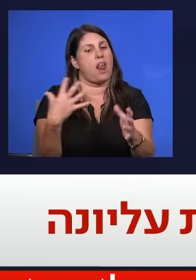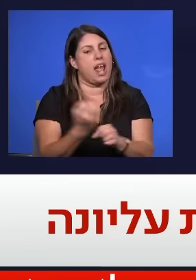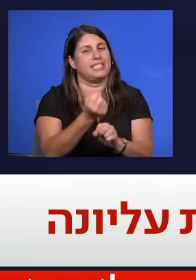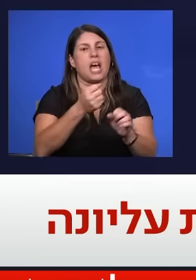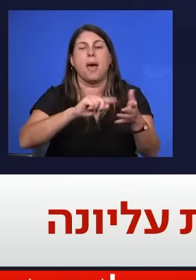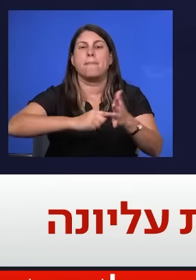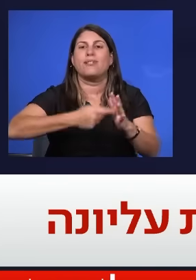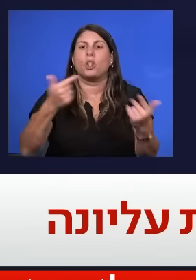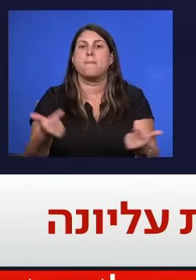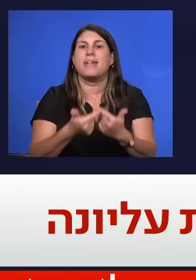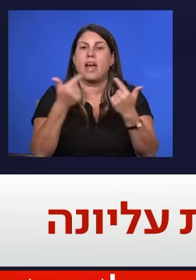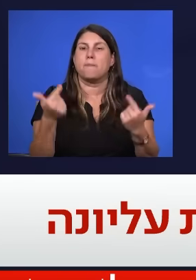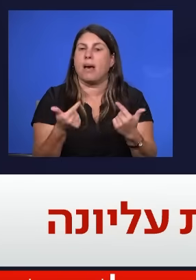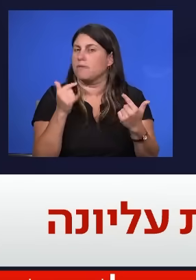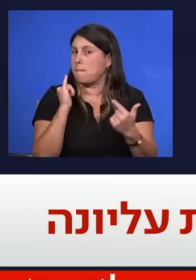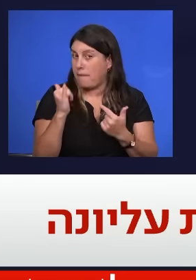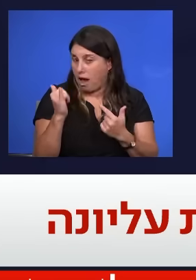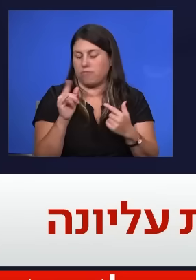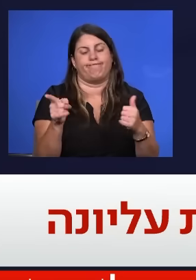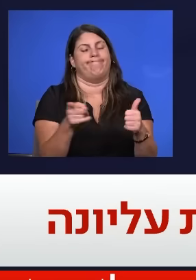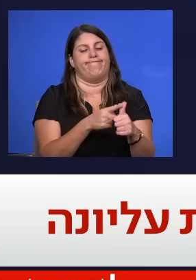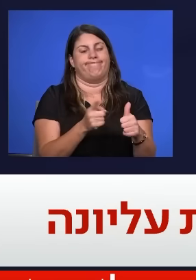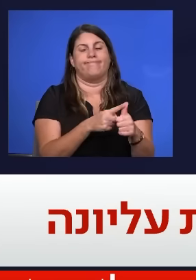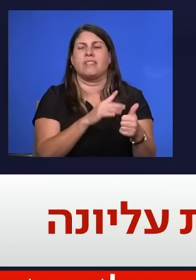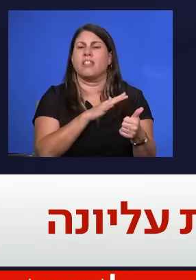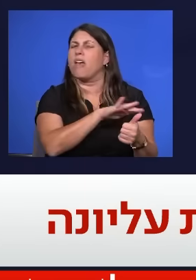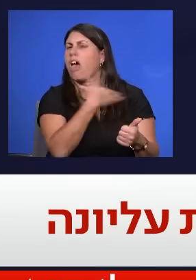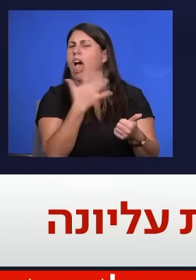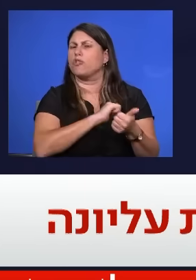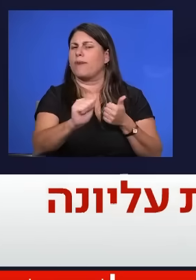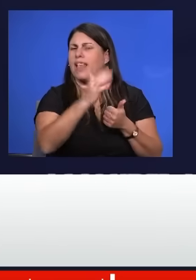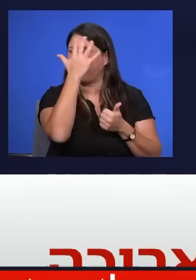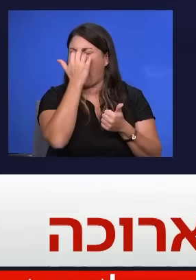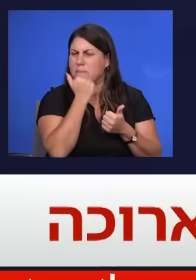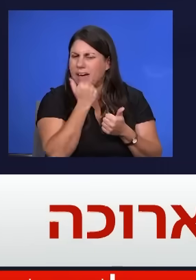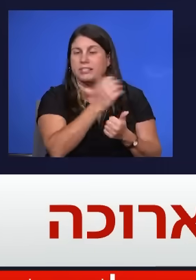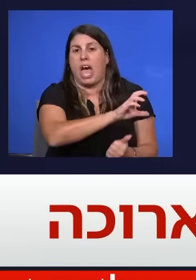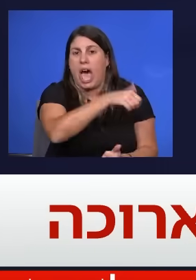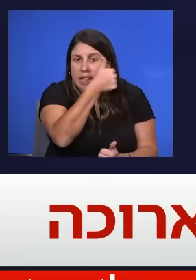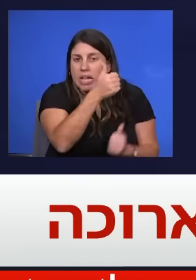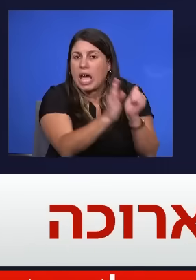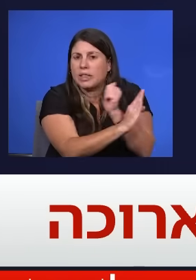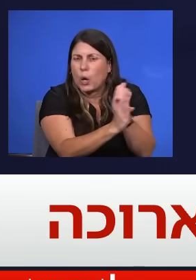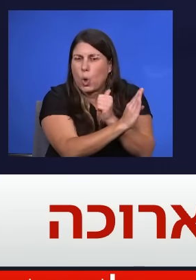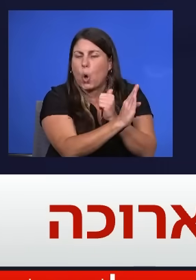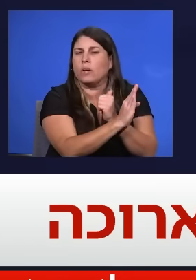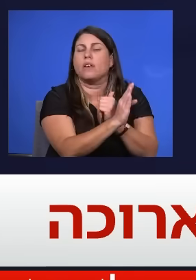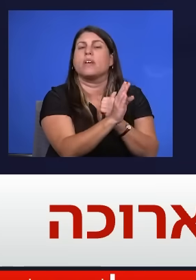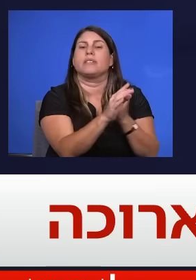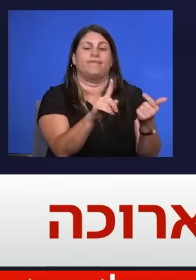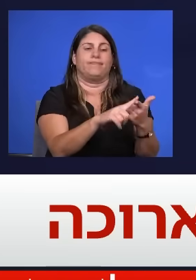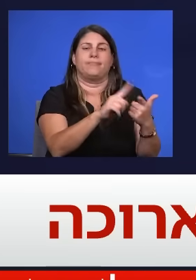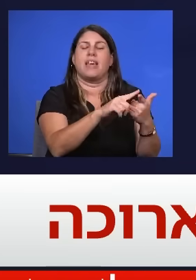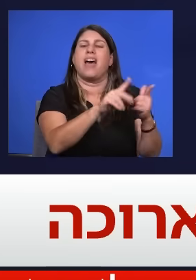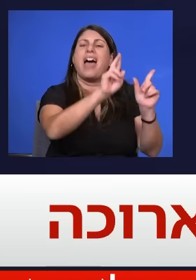שהם השמדת חמאס, ההנהגה, תשתיות, הטרור שלו והחזרת החטופים הביתה כמאמץ